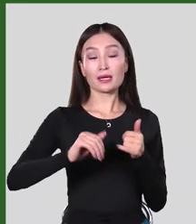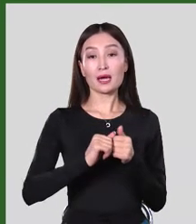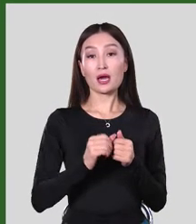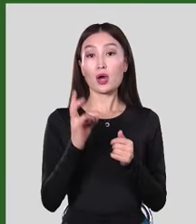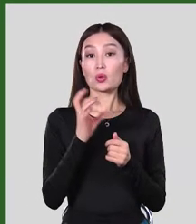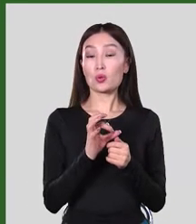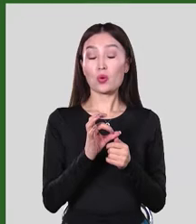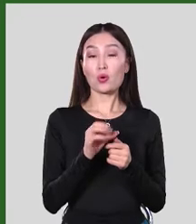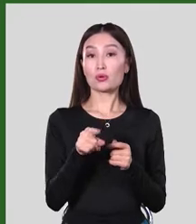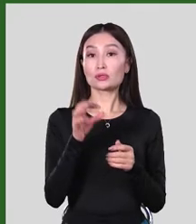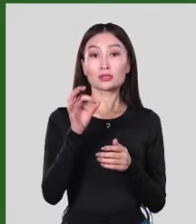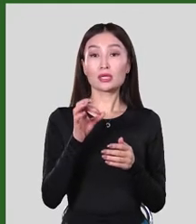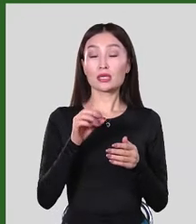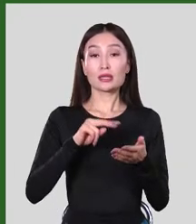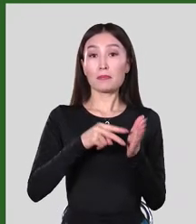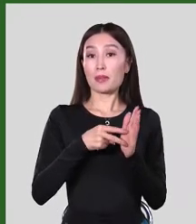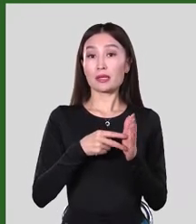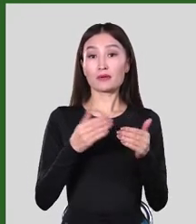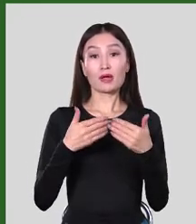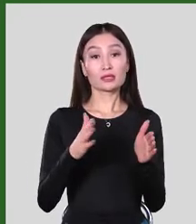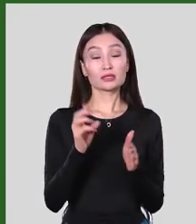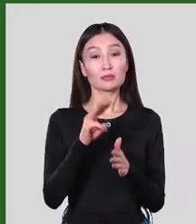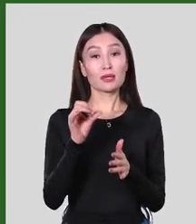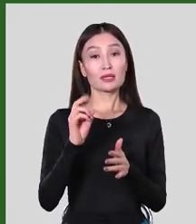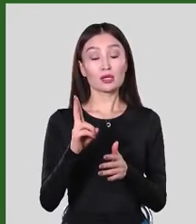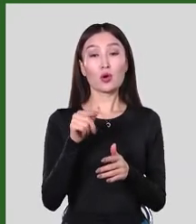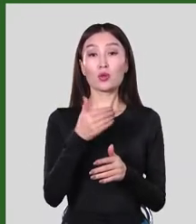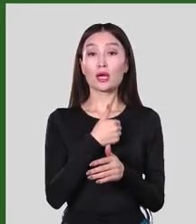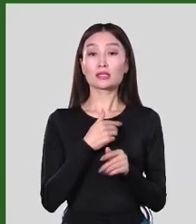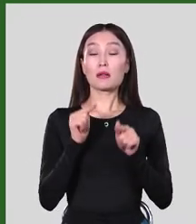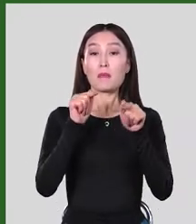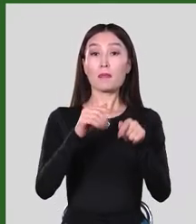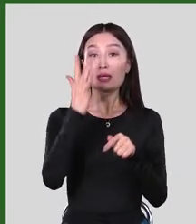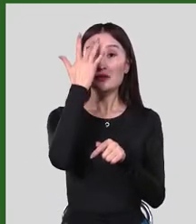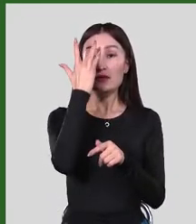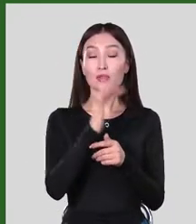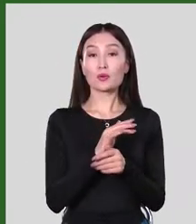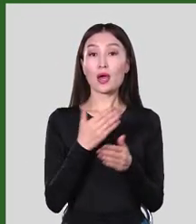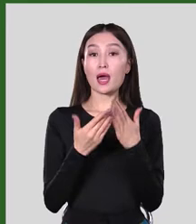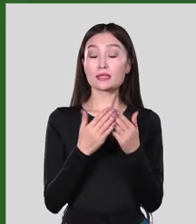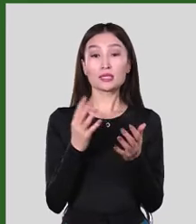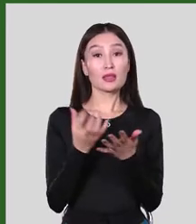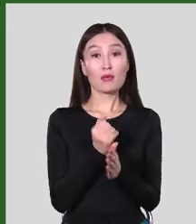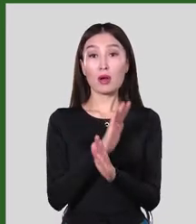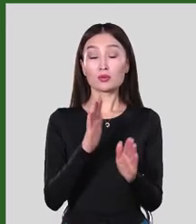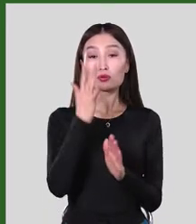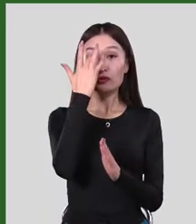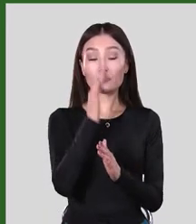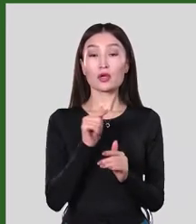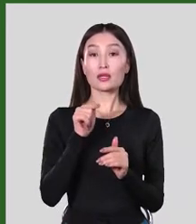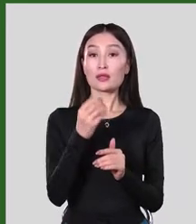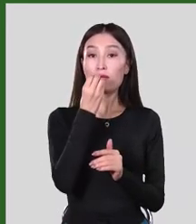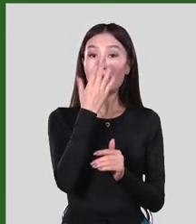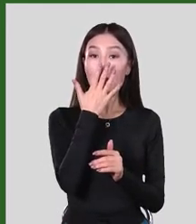Однако Колумб не собирался открывать материк. Он хотел попасть в Индию. А если не получится в Индию, то тогда